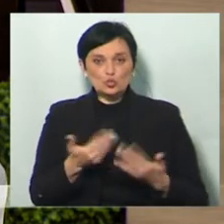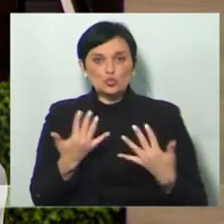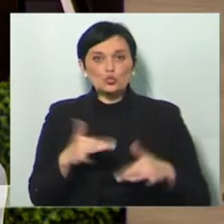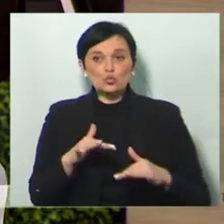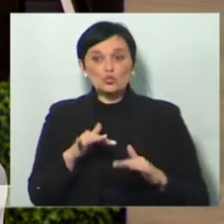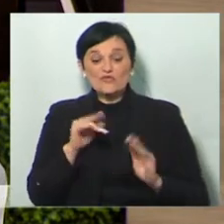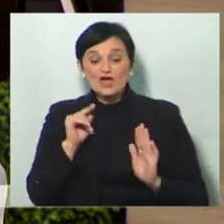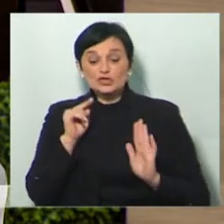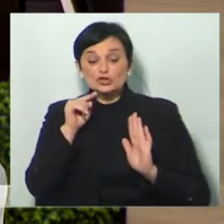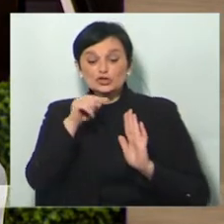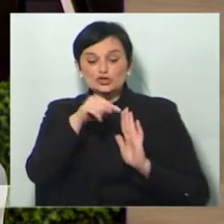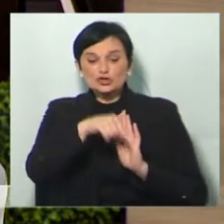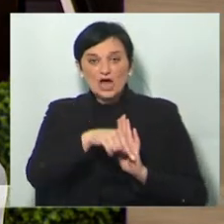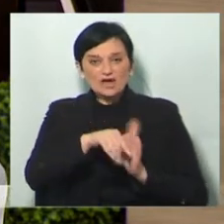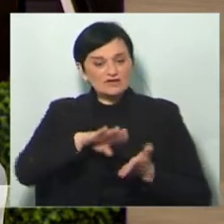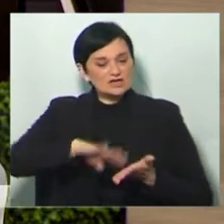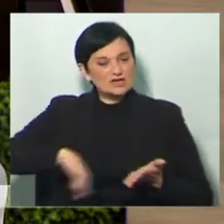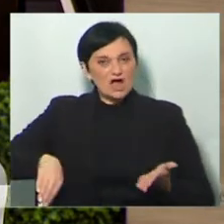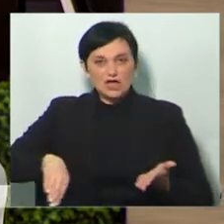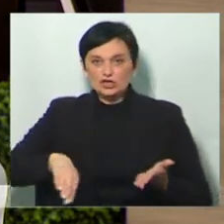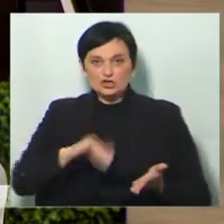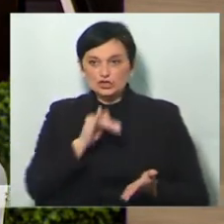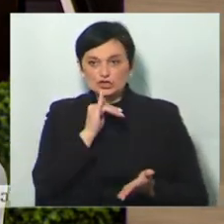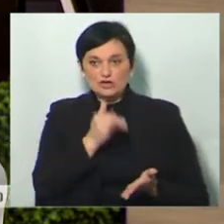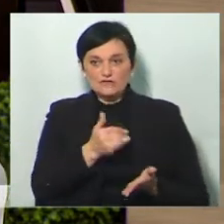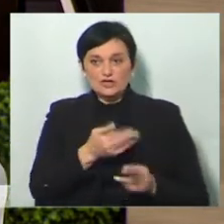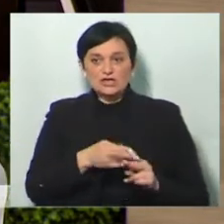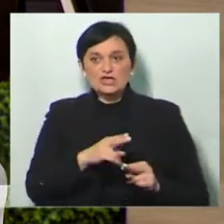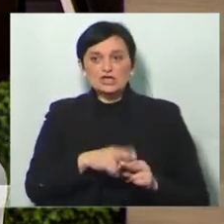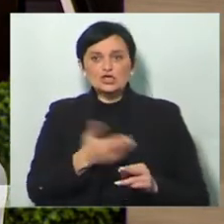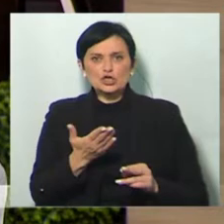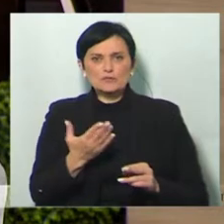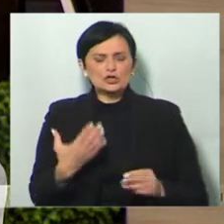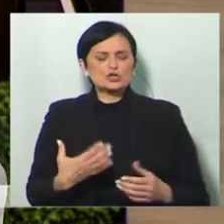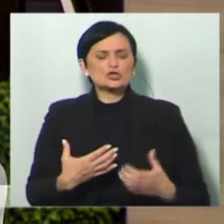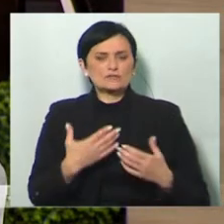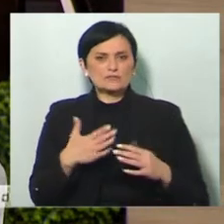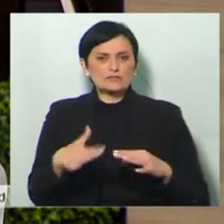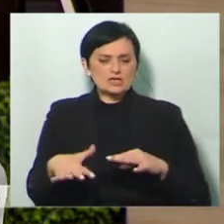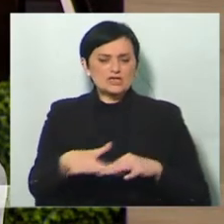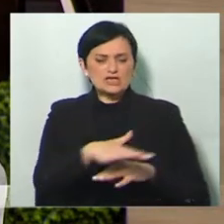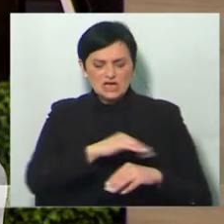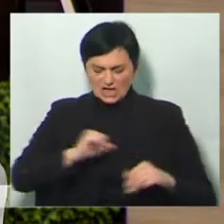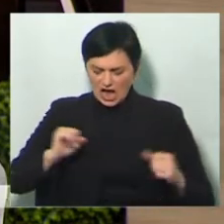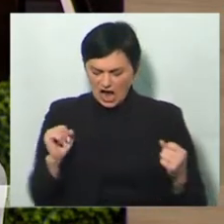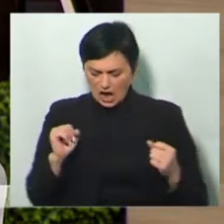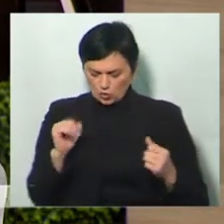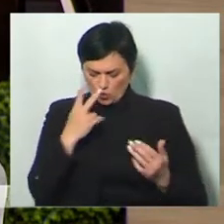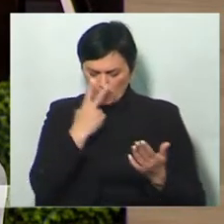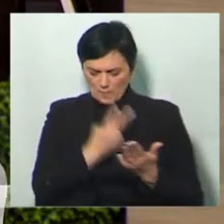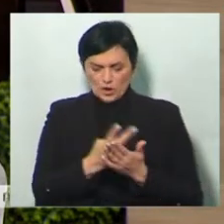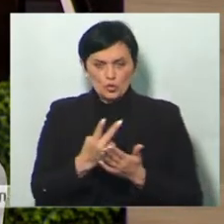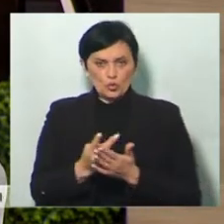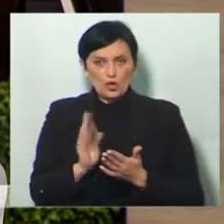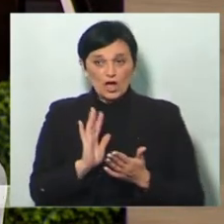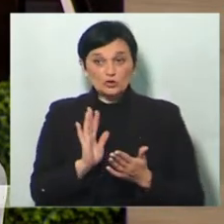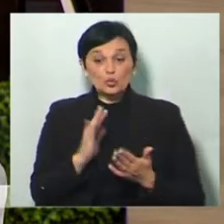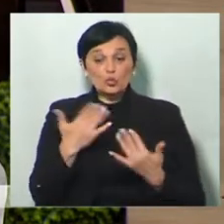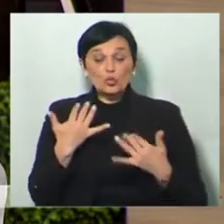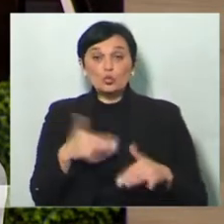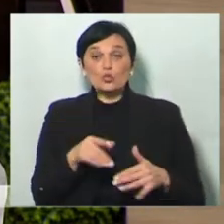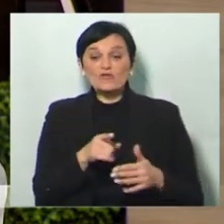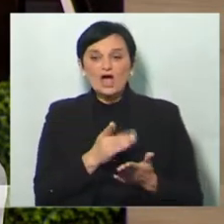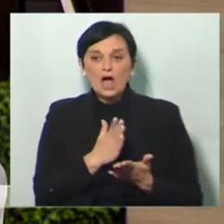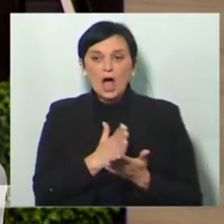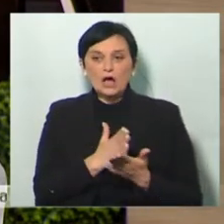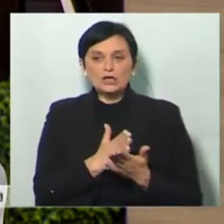უკვე ჩარევის გარეშე არაფრით არ ხდება იმ გადასარევის შესანიშნავი გარემოს და მეგობრების მიუხედავად. აქ უკვე